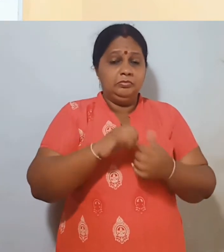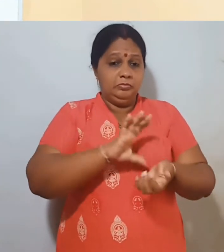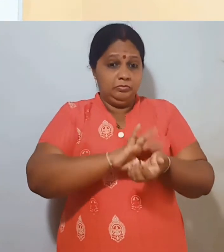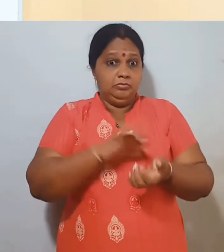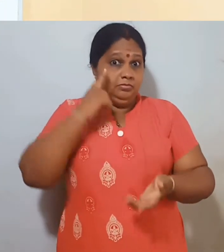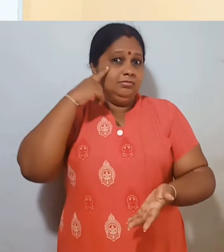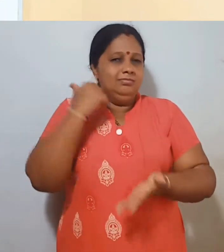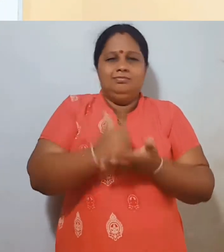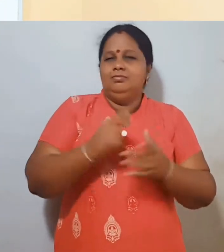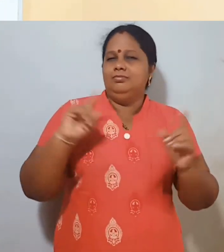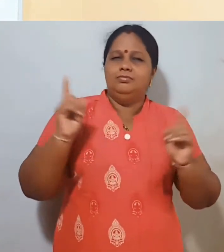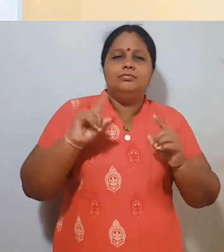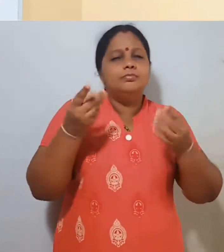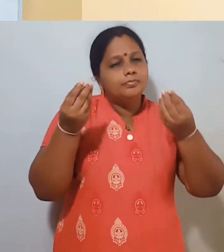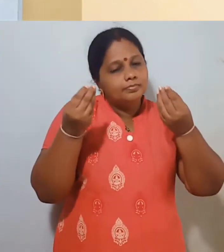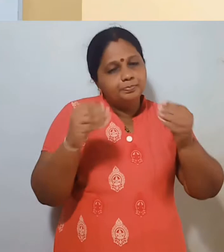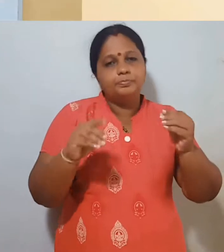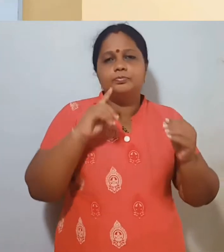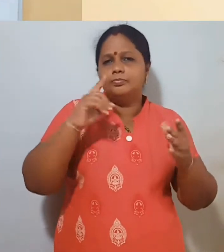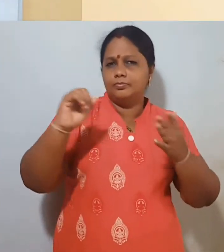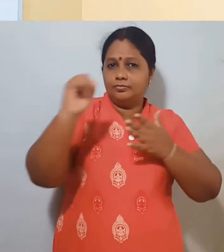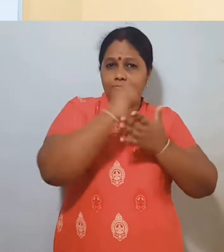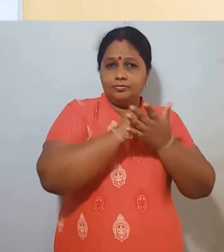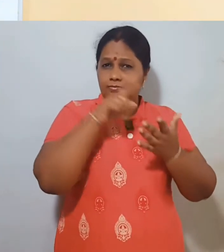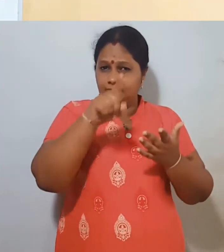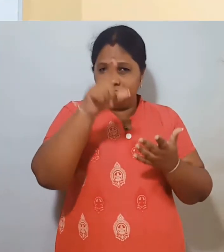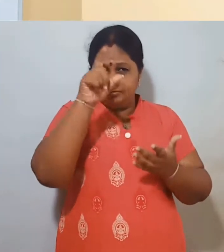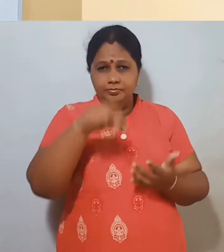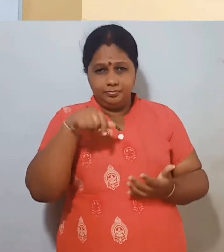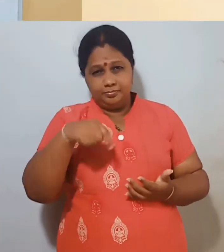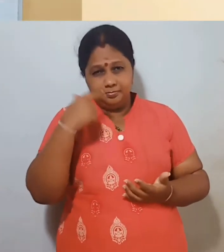விஷயம் இல்லை. எல்லாருக்கும் கூட மணிக்கட்டு